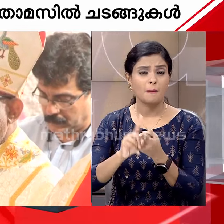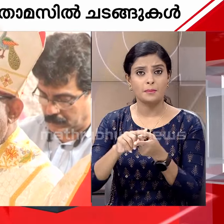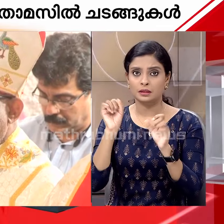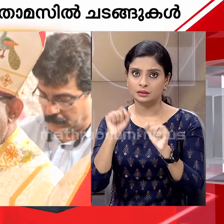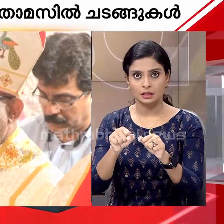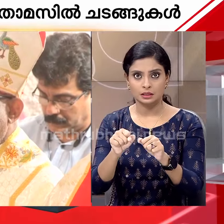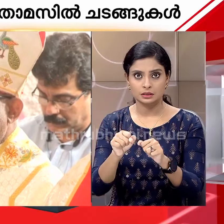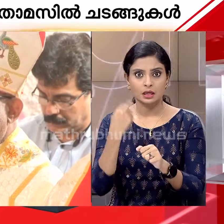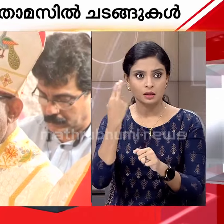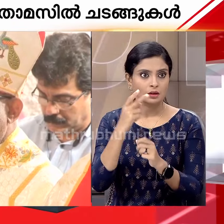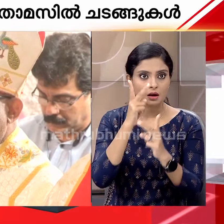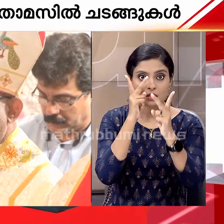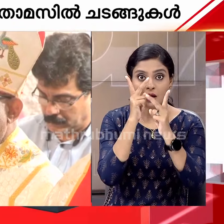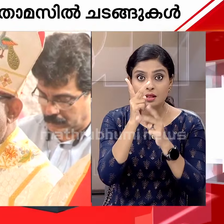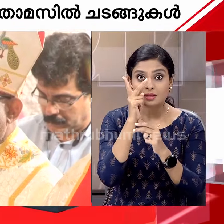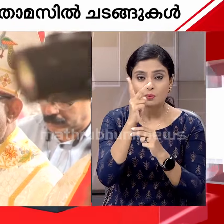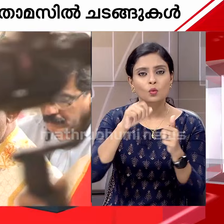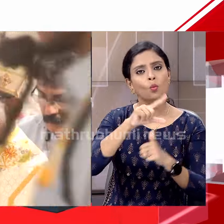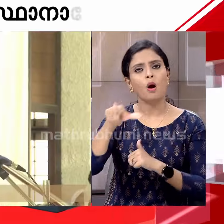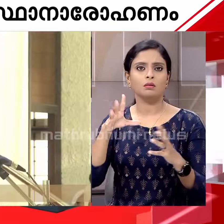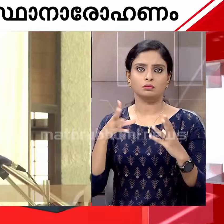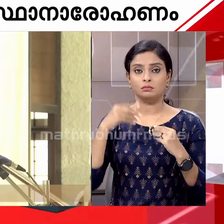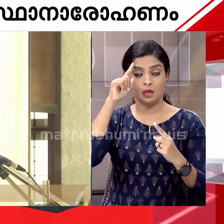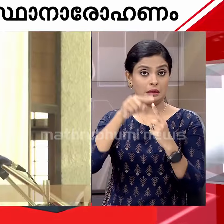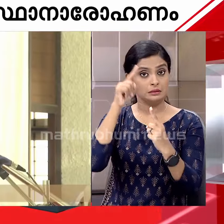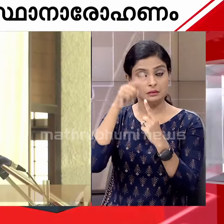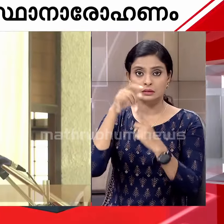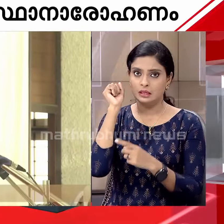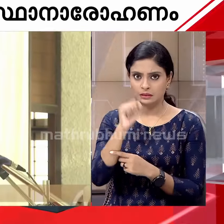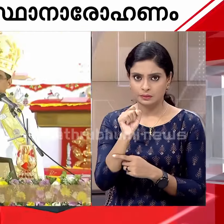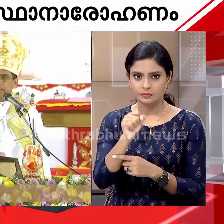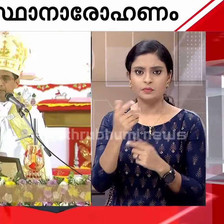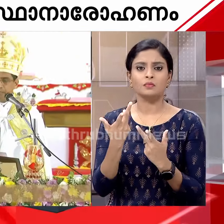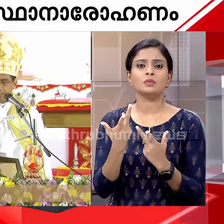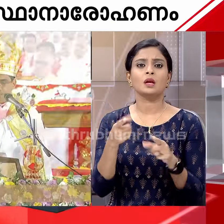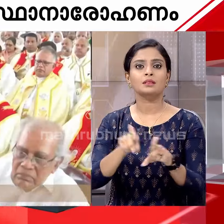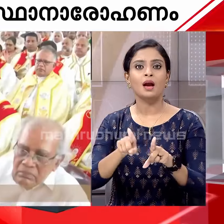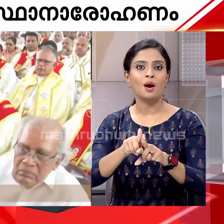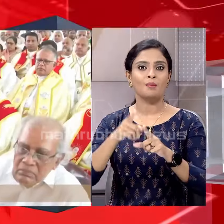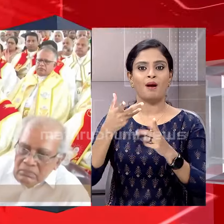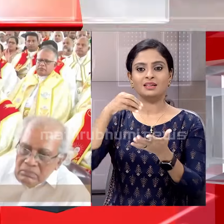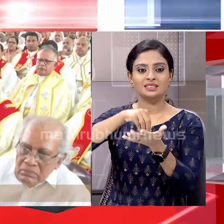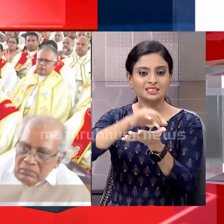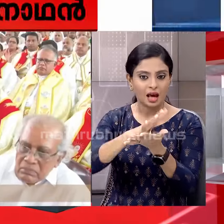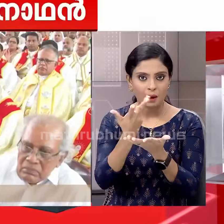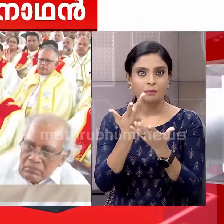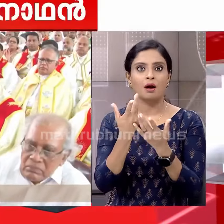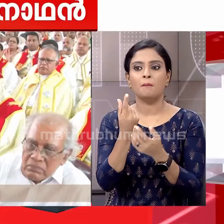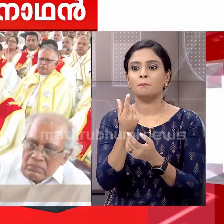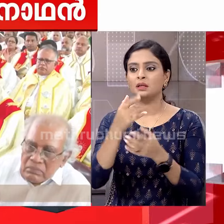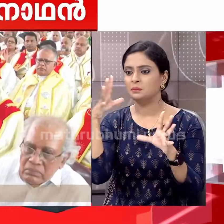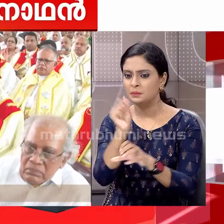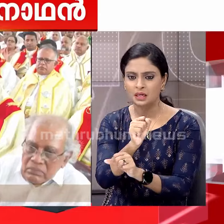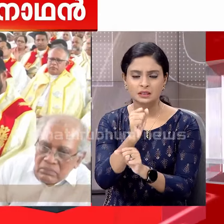കണ്ട കാര്യങ്ങളാണ്. അപ്പോൾ ഒരു അനുരഞ്ജനത്തിൻ്റെ പാതയിലേക്ക് വരുമ്പോൾ ഈ കുർബാനയുമായി ബന്ധപ്പെട്ടും ഈ സഭാഭൂമി ഇടപാട്, അതിൽ നഷ്ടപ്പെട്ട പണമൊക്കെ